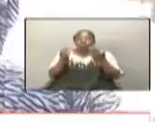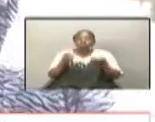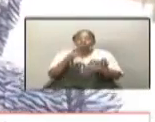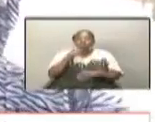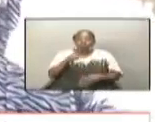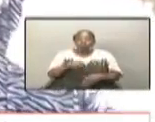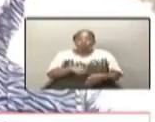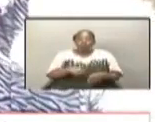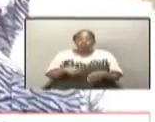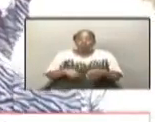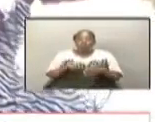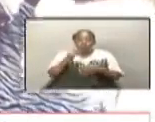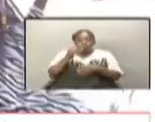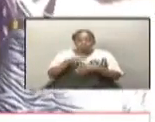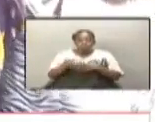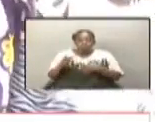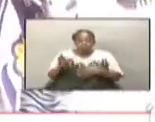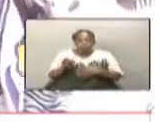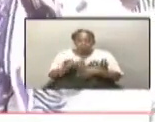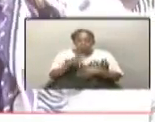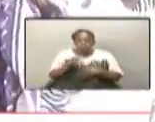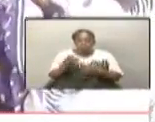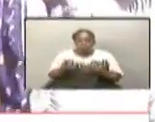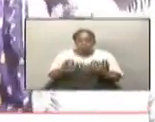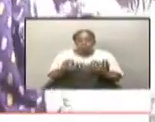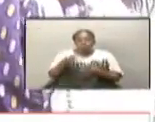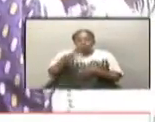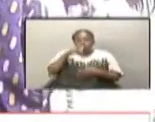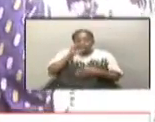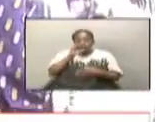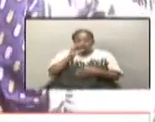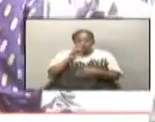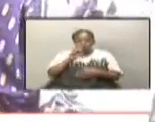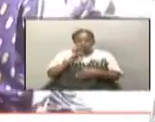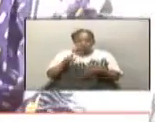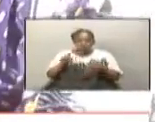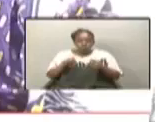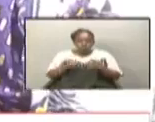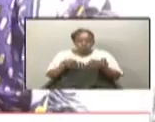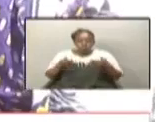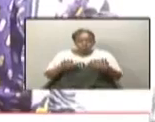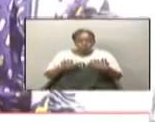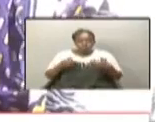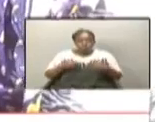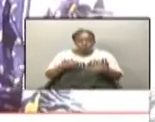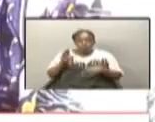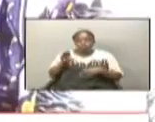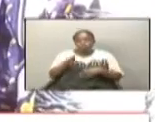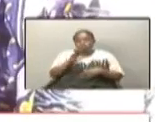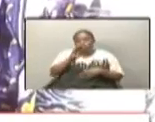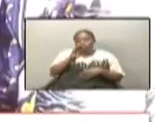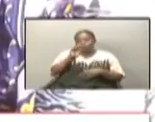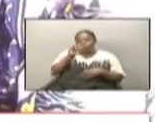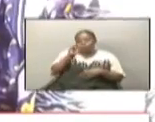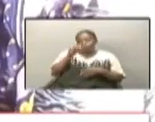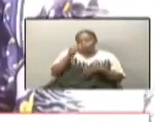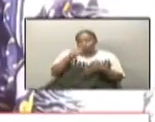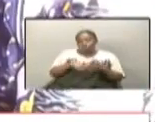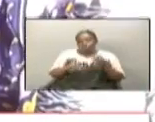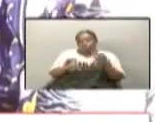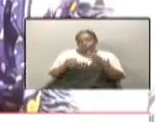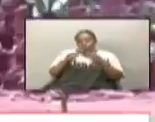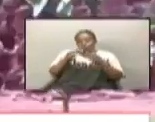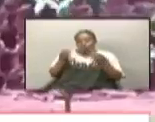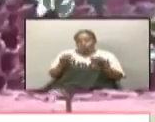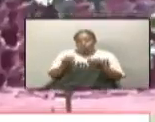Ssemambo gali kumpi nnyo ne bbaala ebadde banywera omwenge. Ye nnannyini bbaala Ben Mpanga agamba nti omutemu yandibanga ali mu